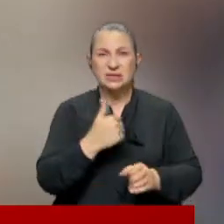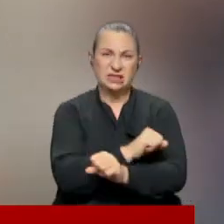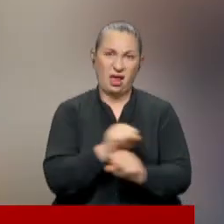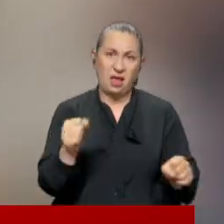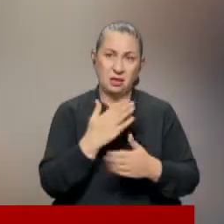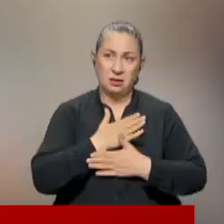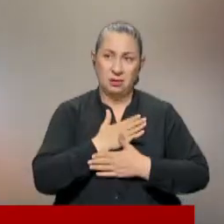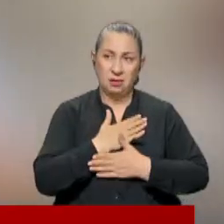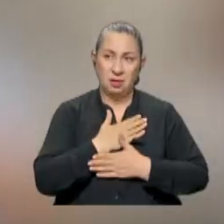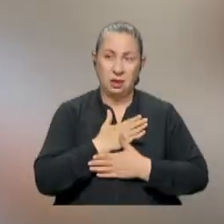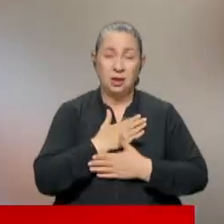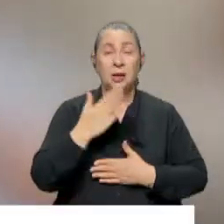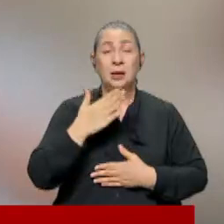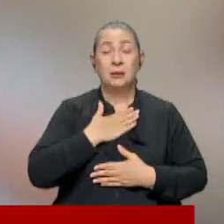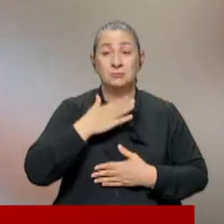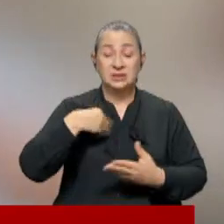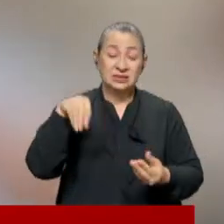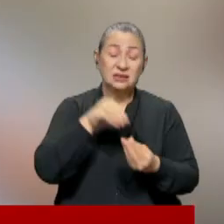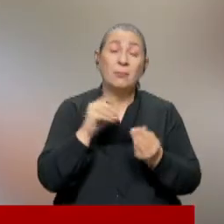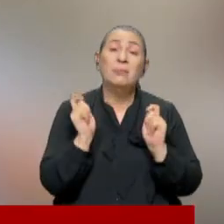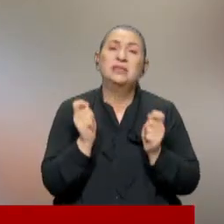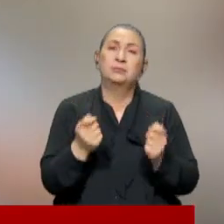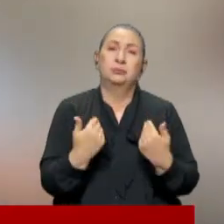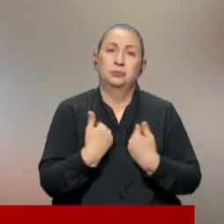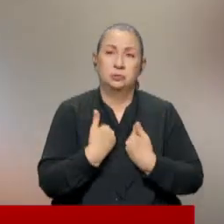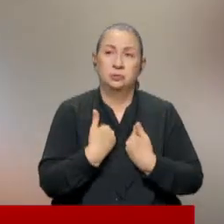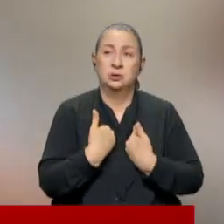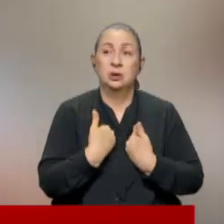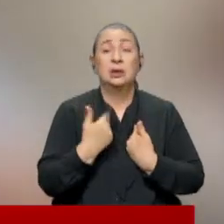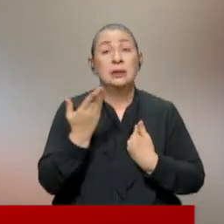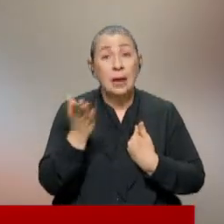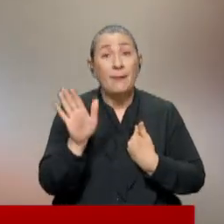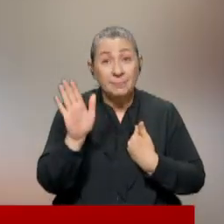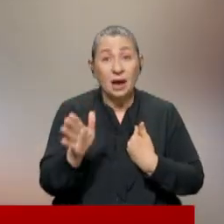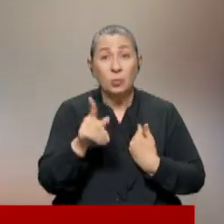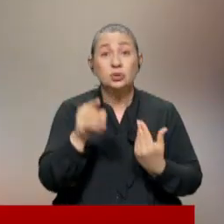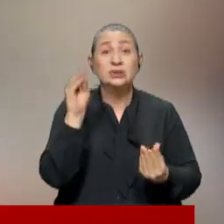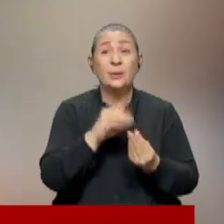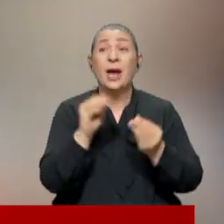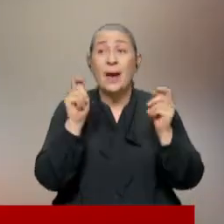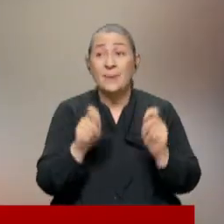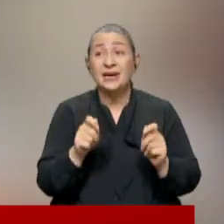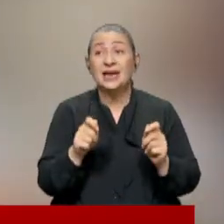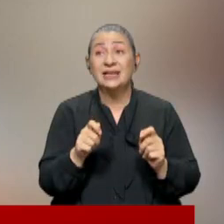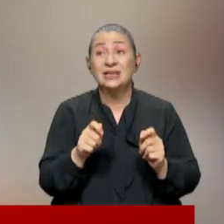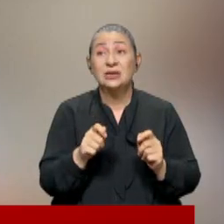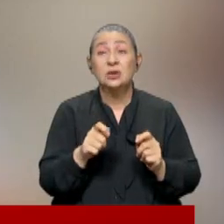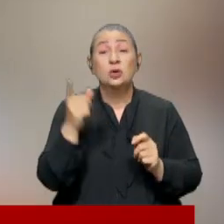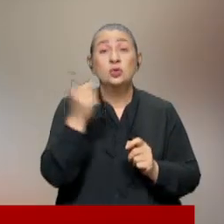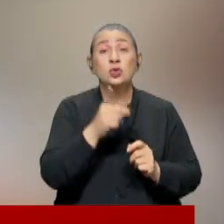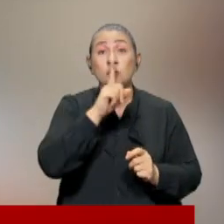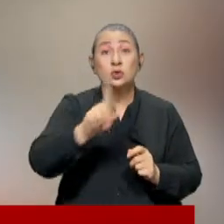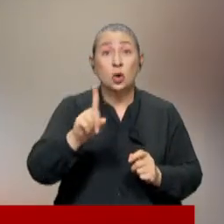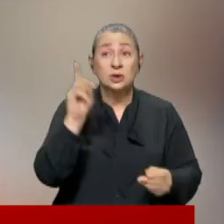ediyoruz. Biz zam yapmamız lazım. Tamam da bu zamı yaparken